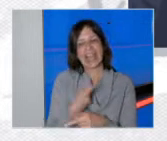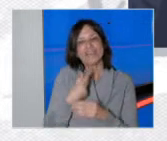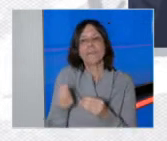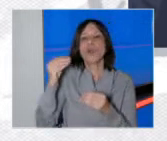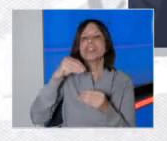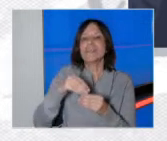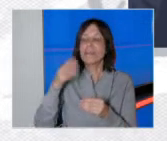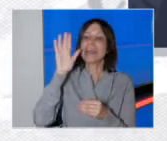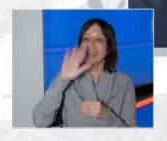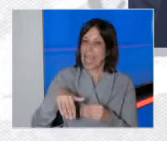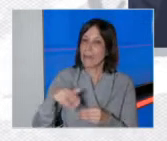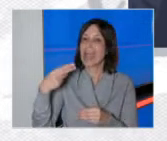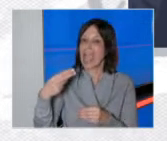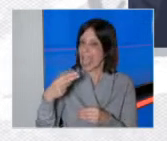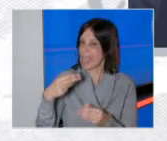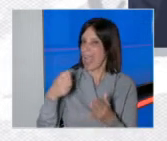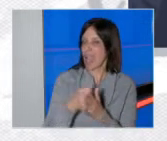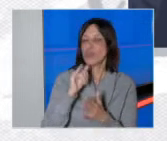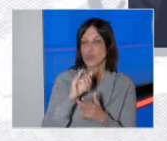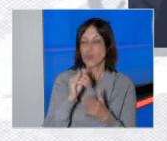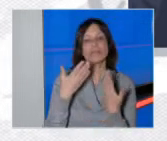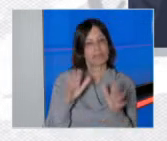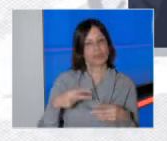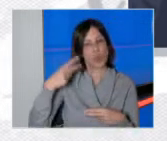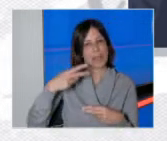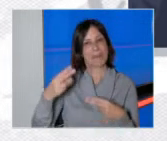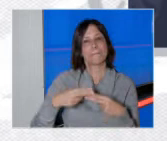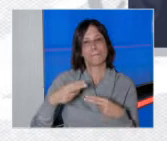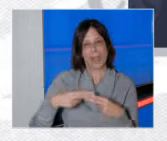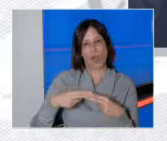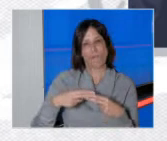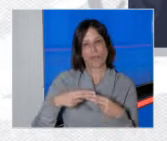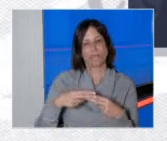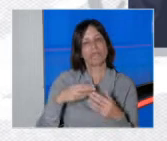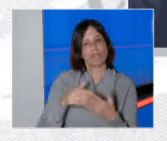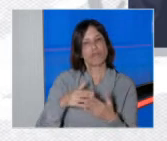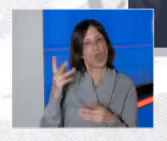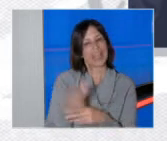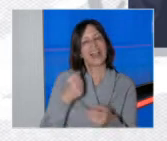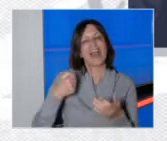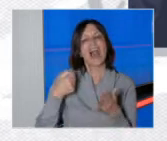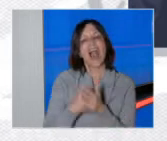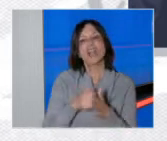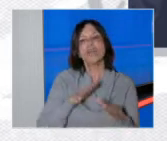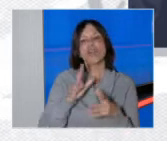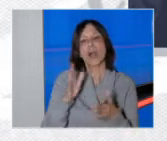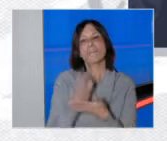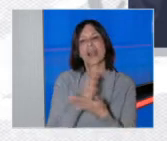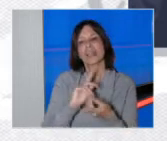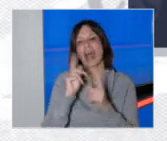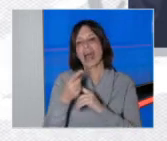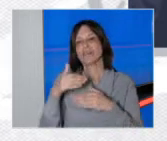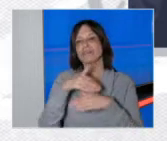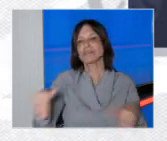כאן שגם כיתות ה' וי' לפחות ליומיים הקרובים פועלים כרגיל עד שהממשלה תחליט אחרת. הגבלת תנועה עד